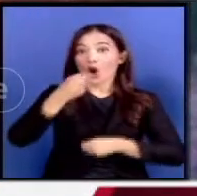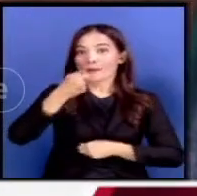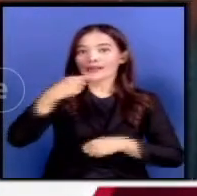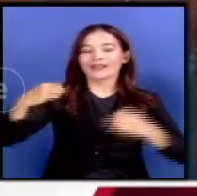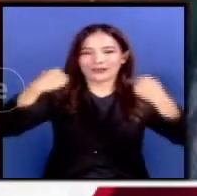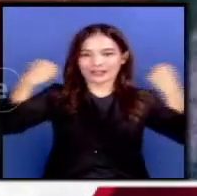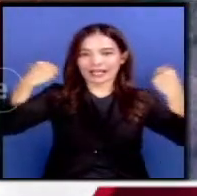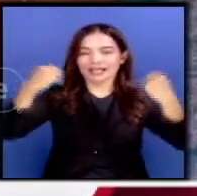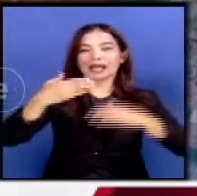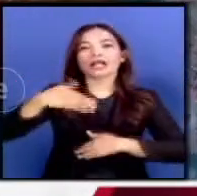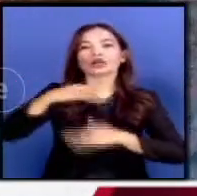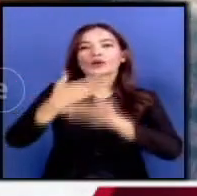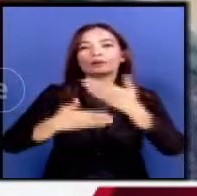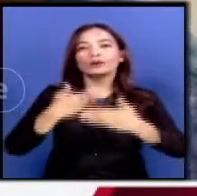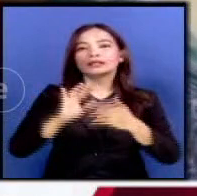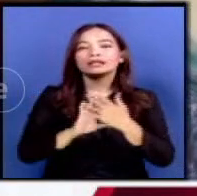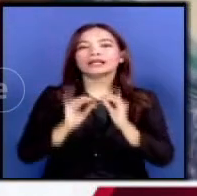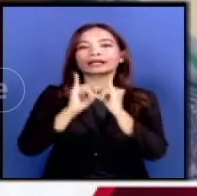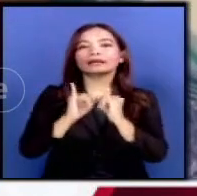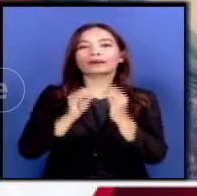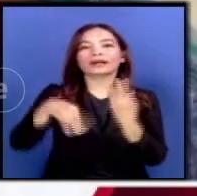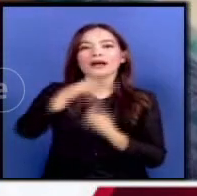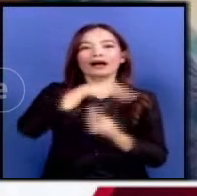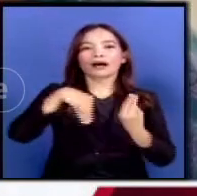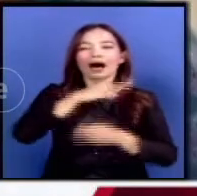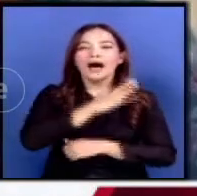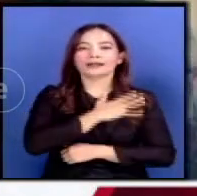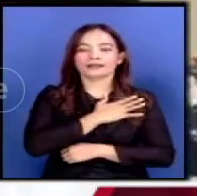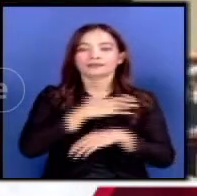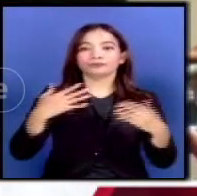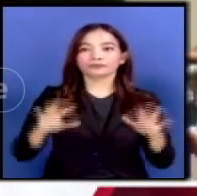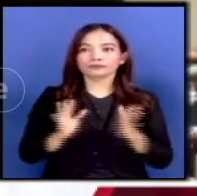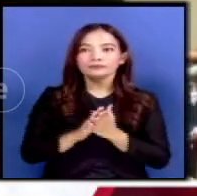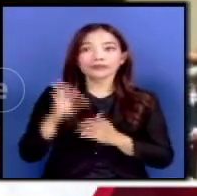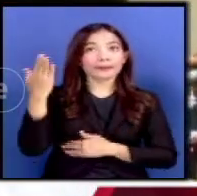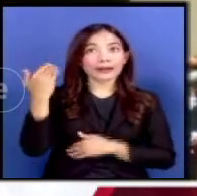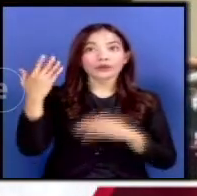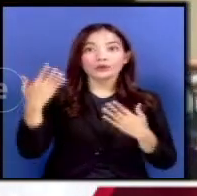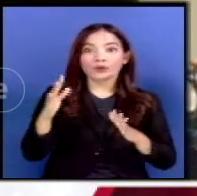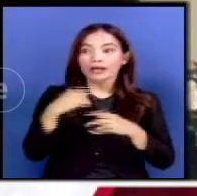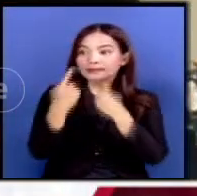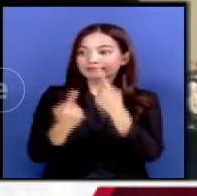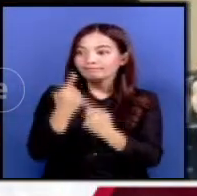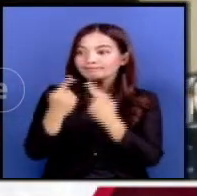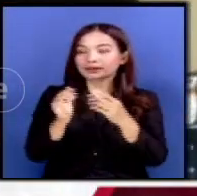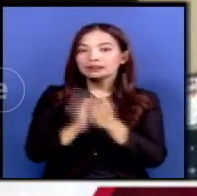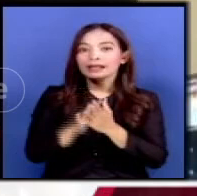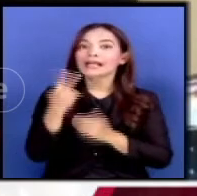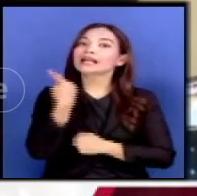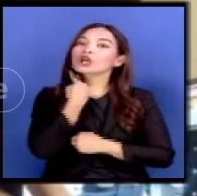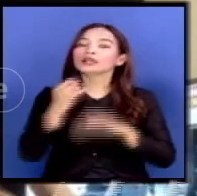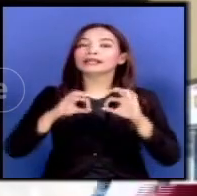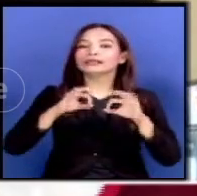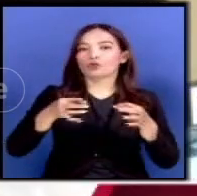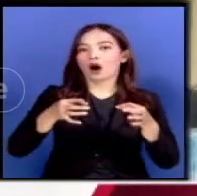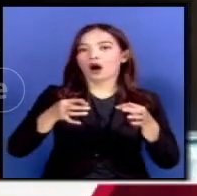bisa melanjutkan proses haji. Kemarin sudah kami konsulkan juga dengan spesialis jiwa di